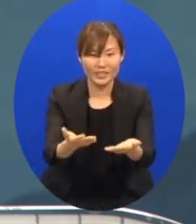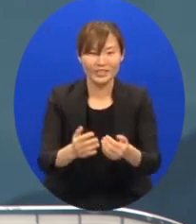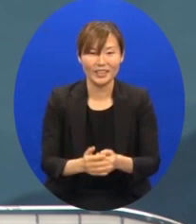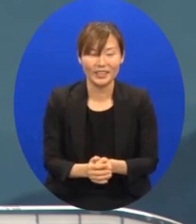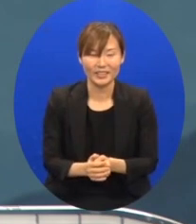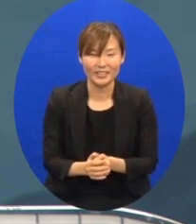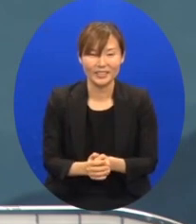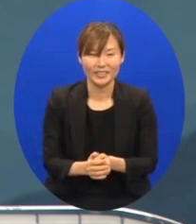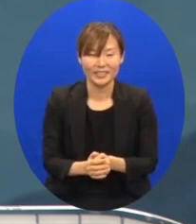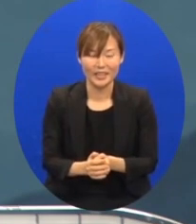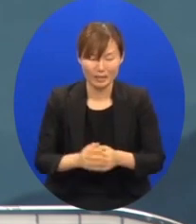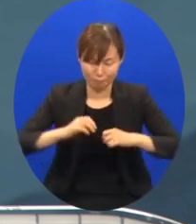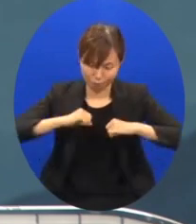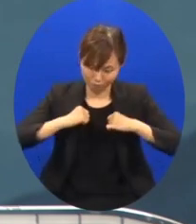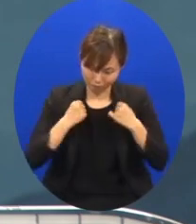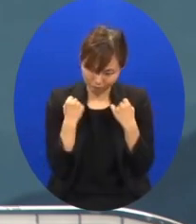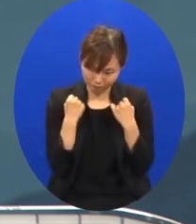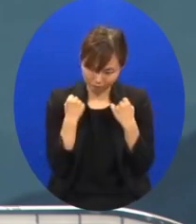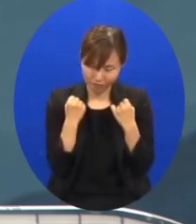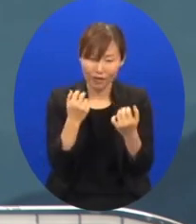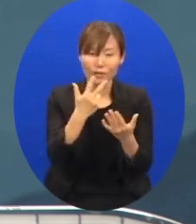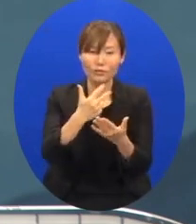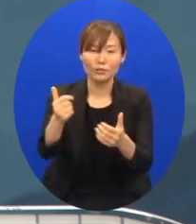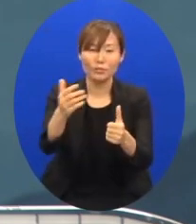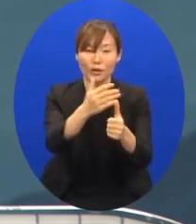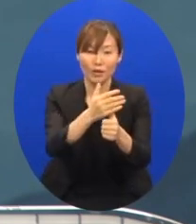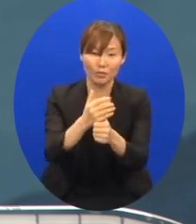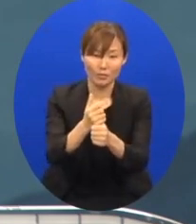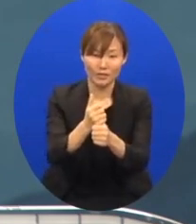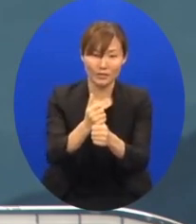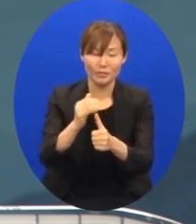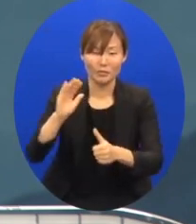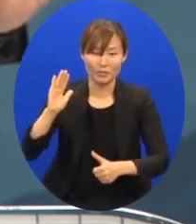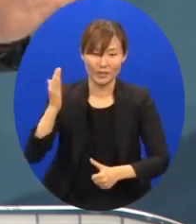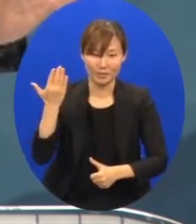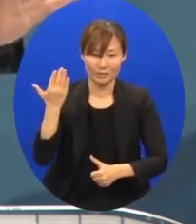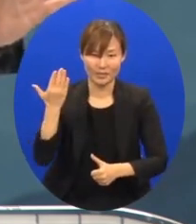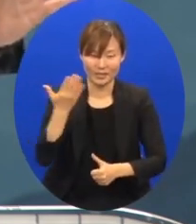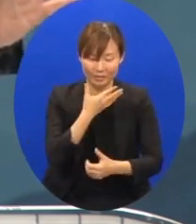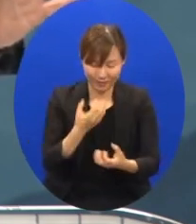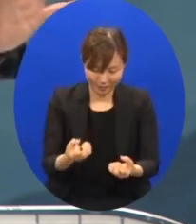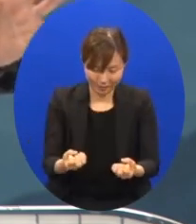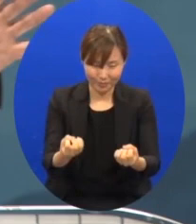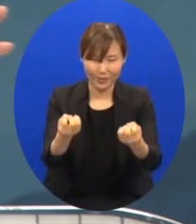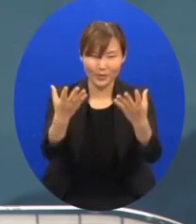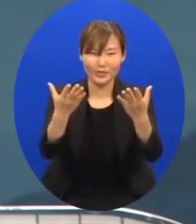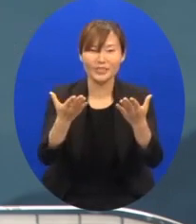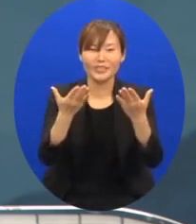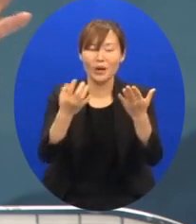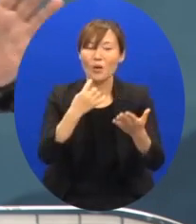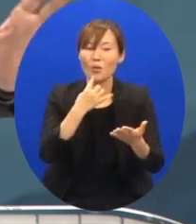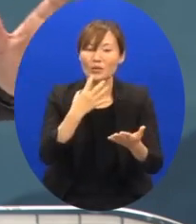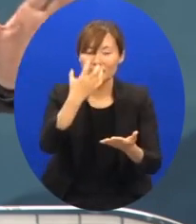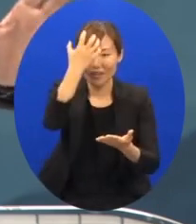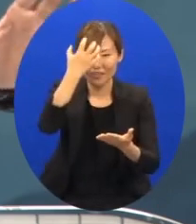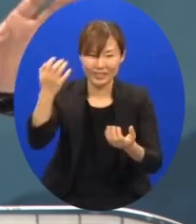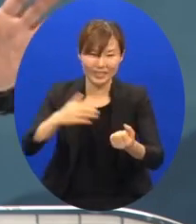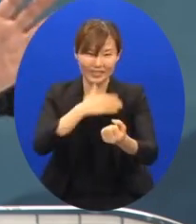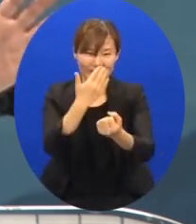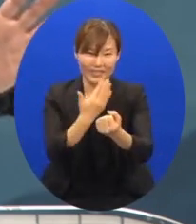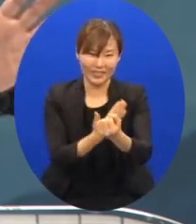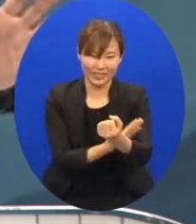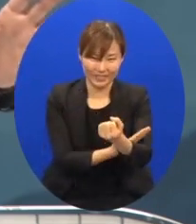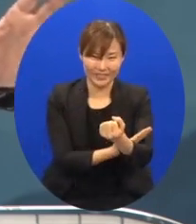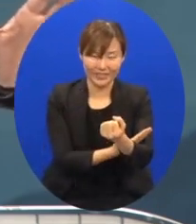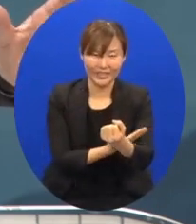순종 해요 주님 앞에 짬 는 거예요 그렇게 되기를 축복한 오직 성령의 능력으로 사시기를